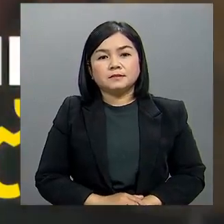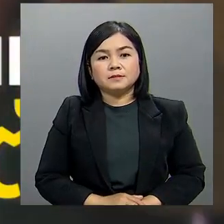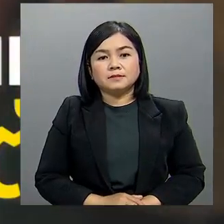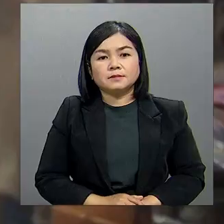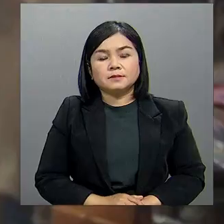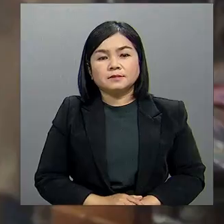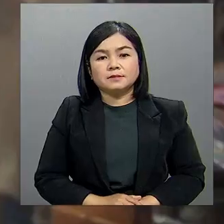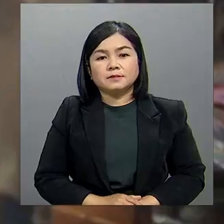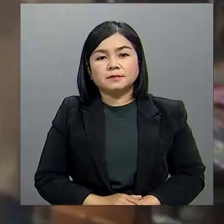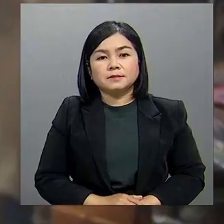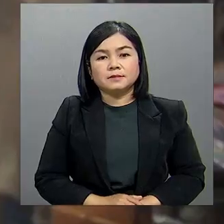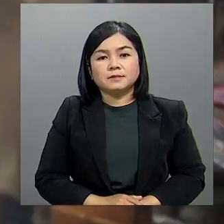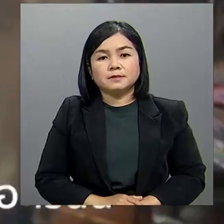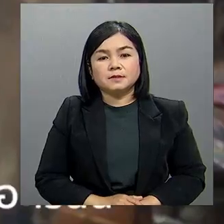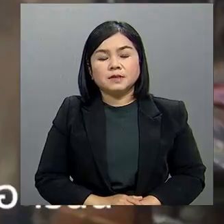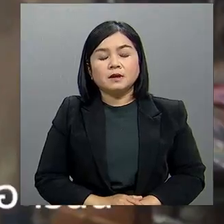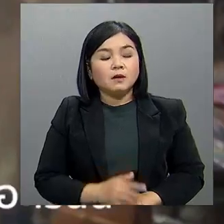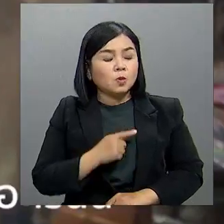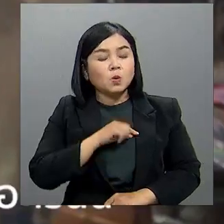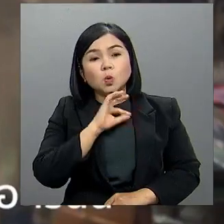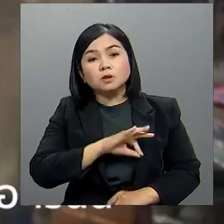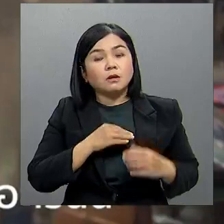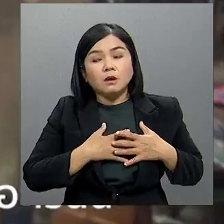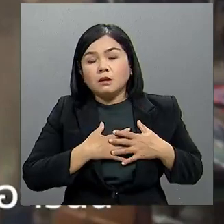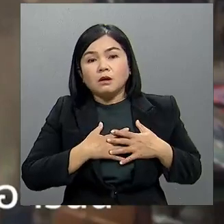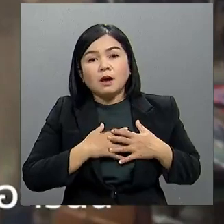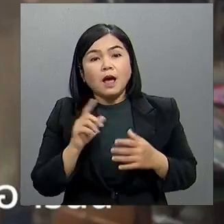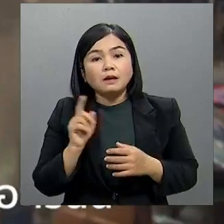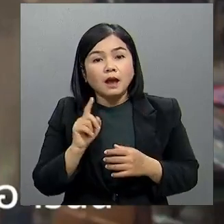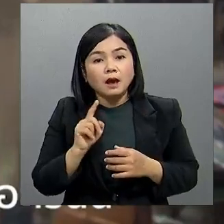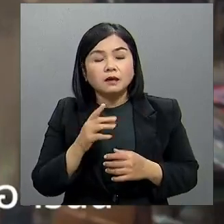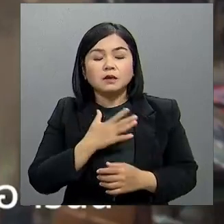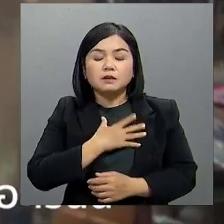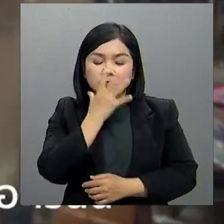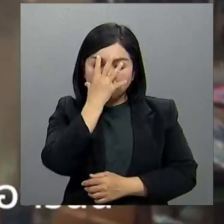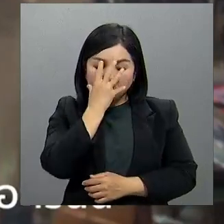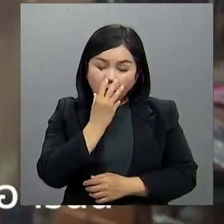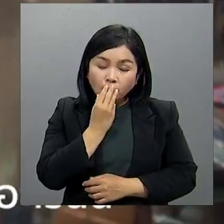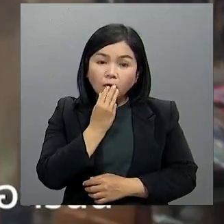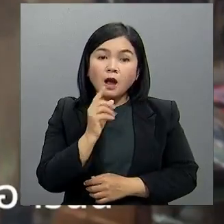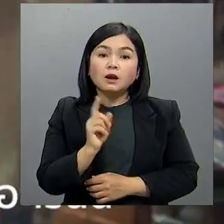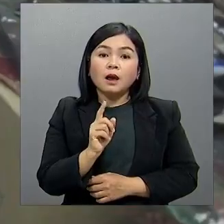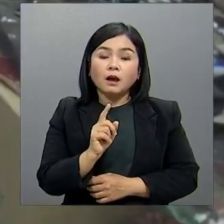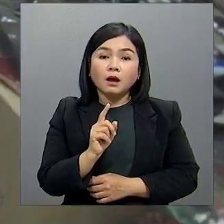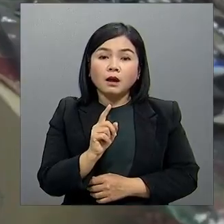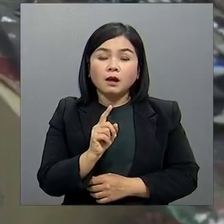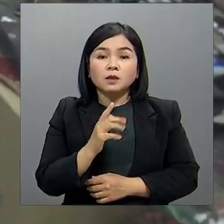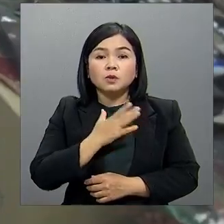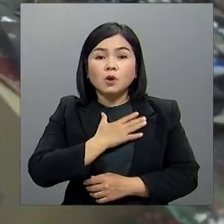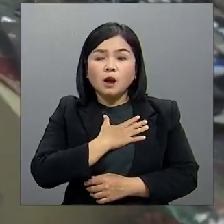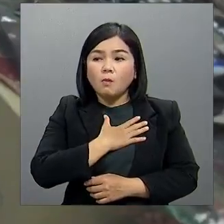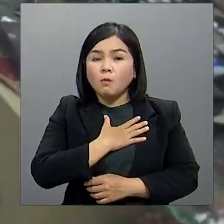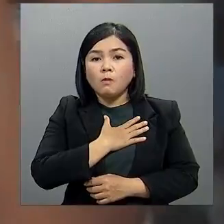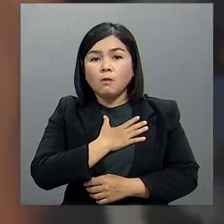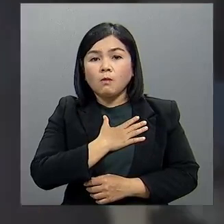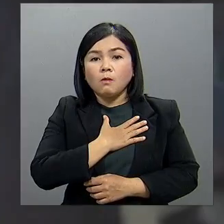ก็ใจหายค่ะแล้วเราก็เศร้าใจเพราะว่าถ้ามันไปอยู่ในเน็ตในอะไรนั้นมันไม่ลึก